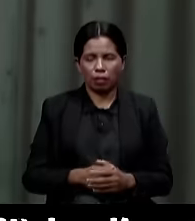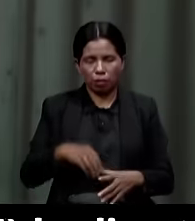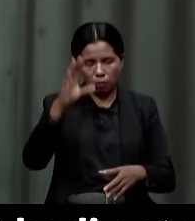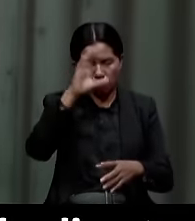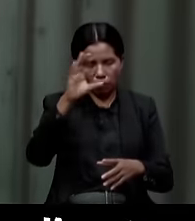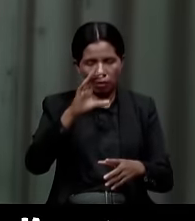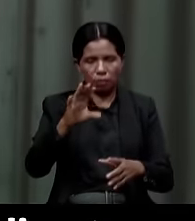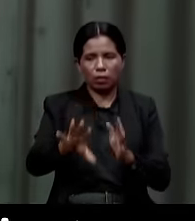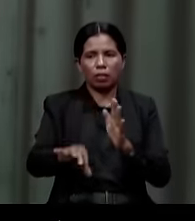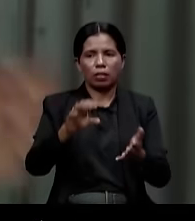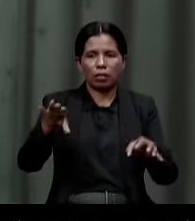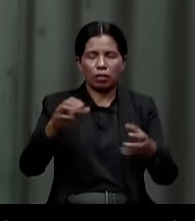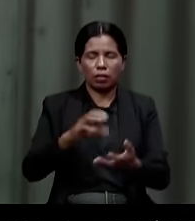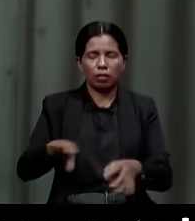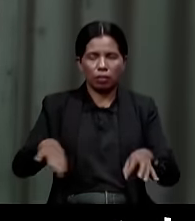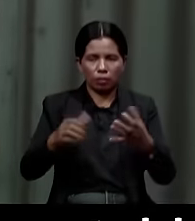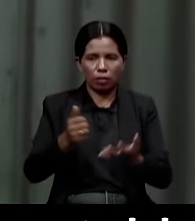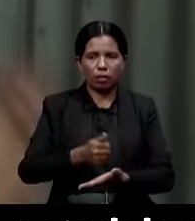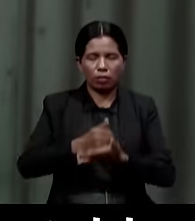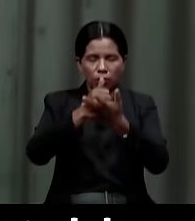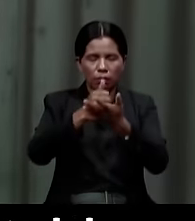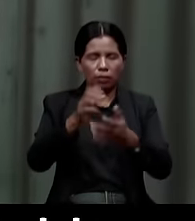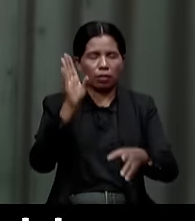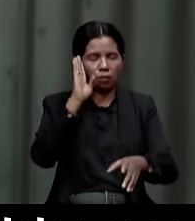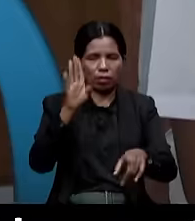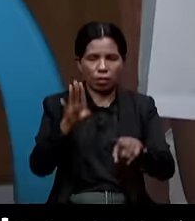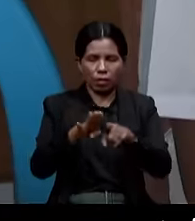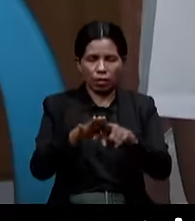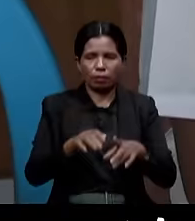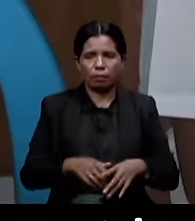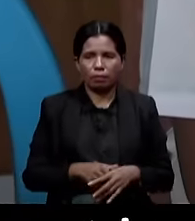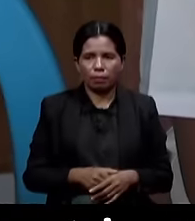bela hitam servis tu bela jura fali alin tu.